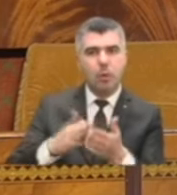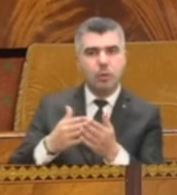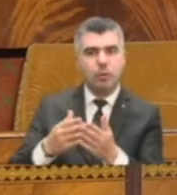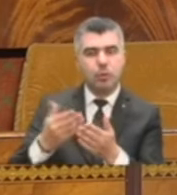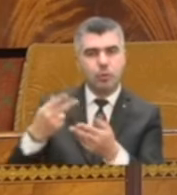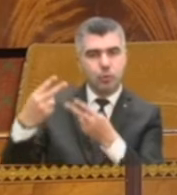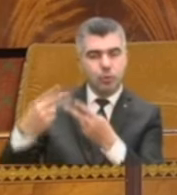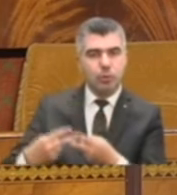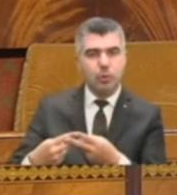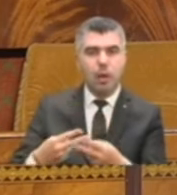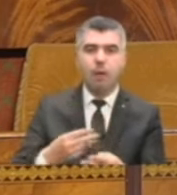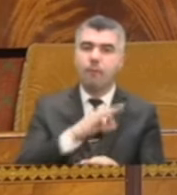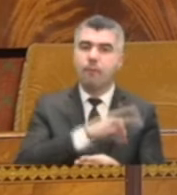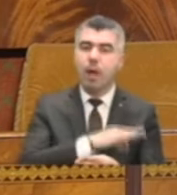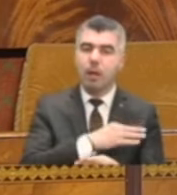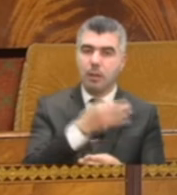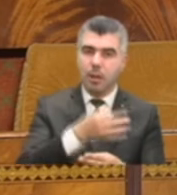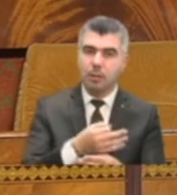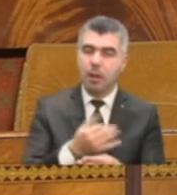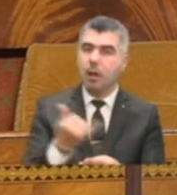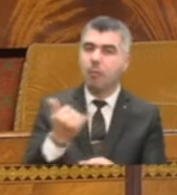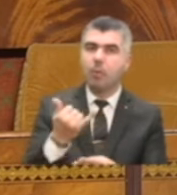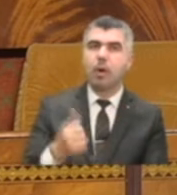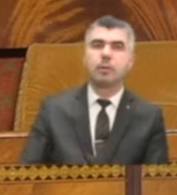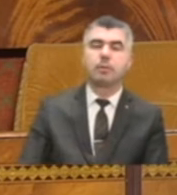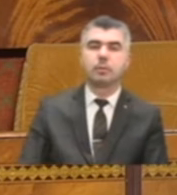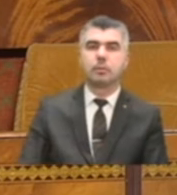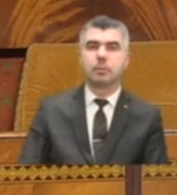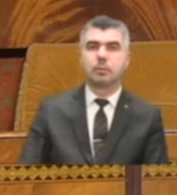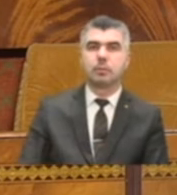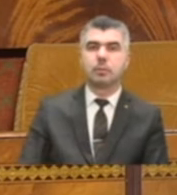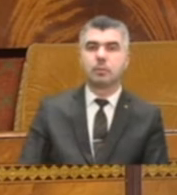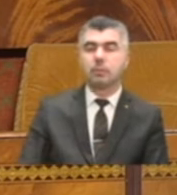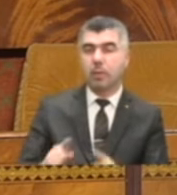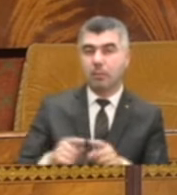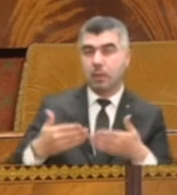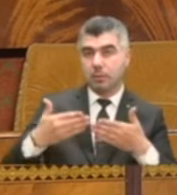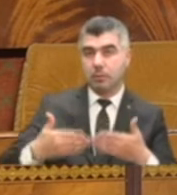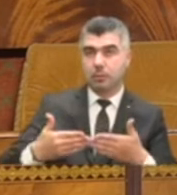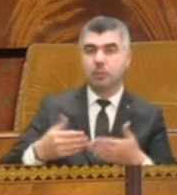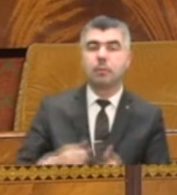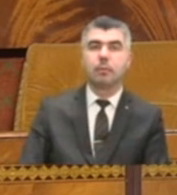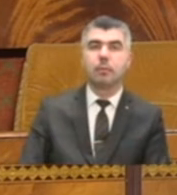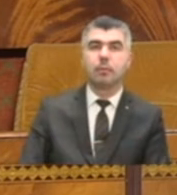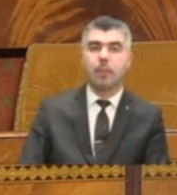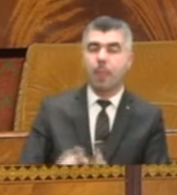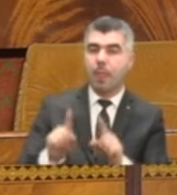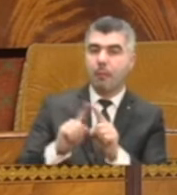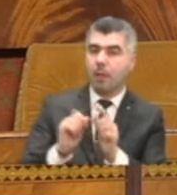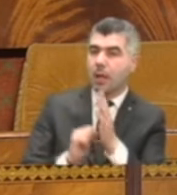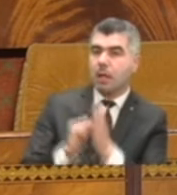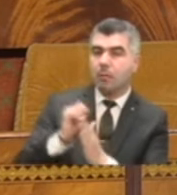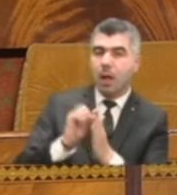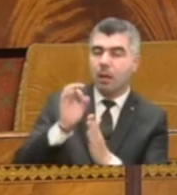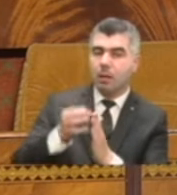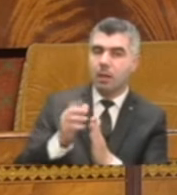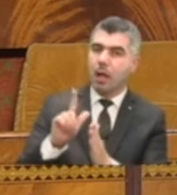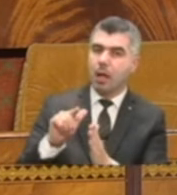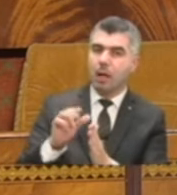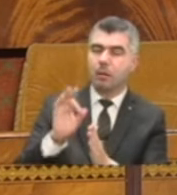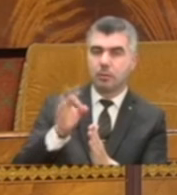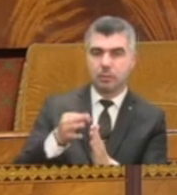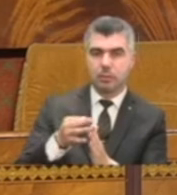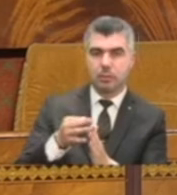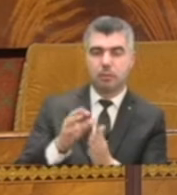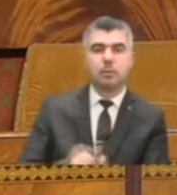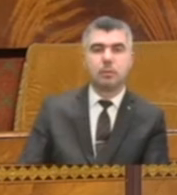المغرب كيستافد منهم بغينا ولا كرهنا. هنا المساله كنرجعوا بانها رابح، اللي بغيت اليوم